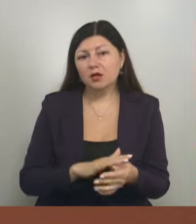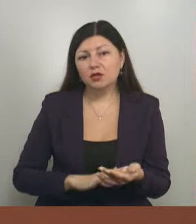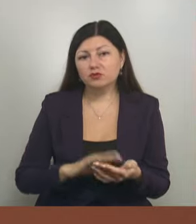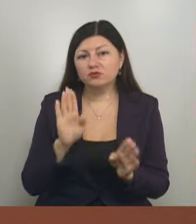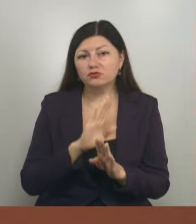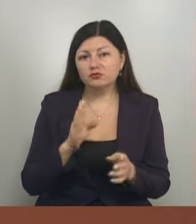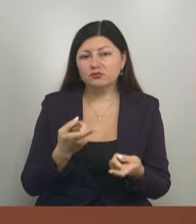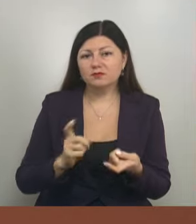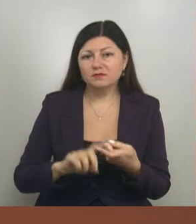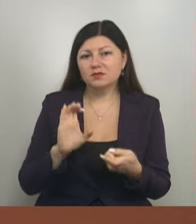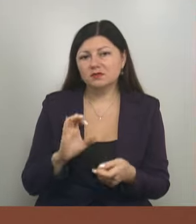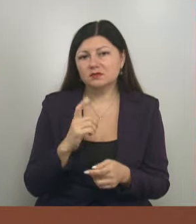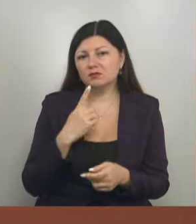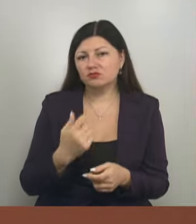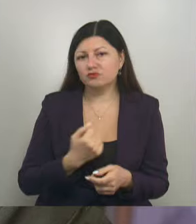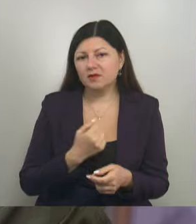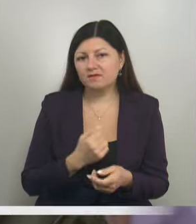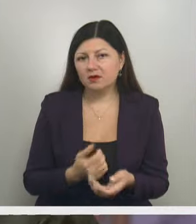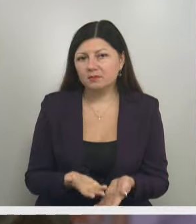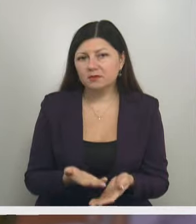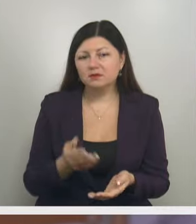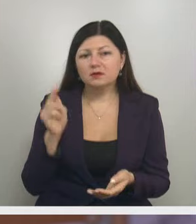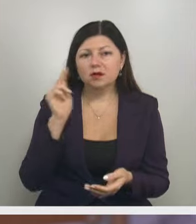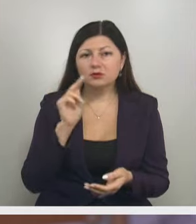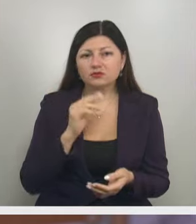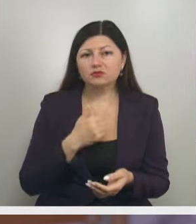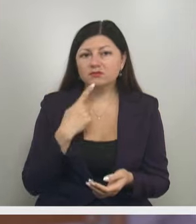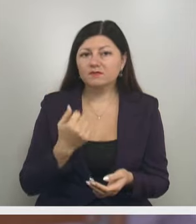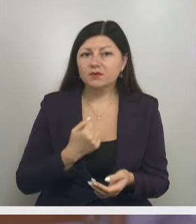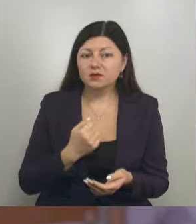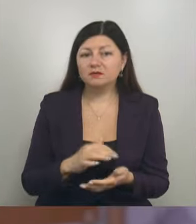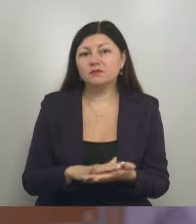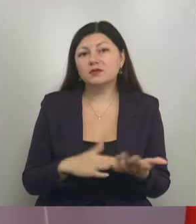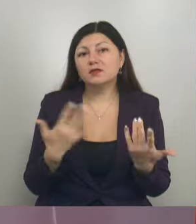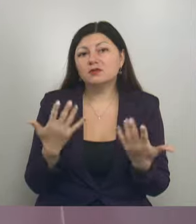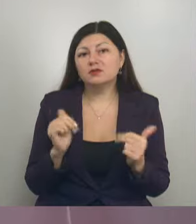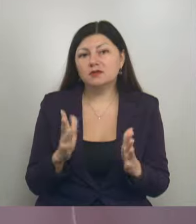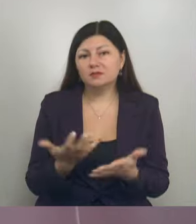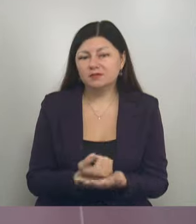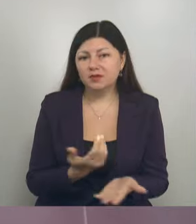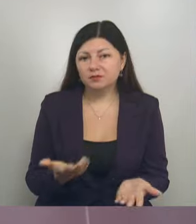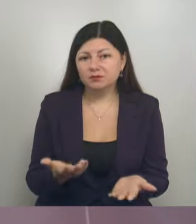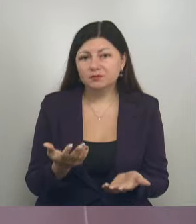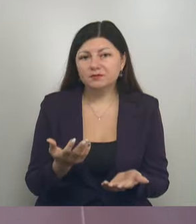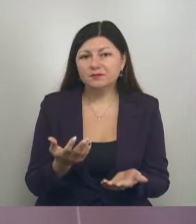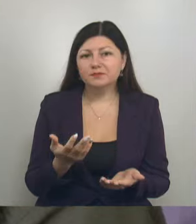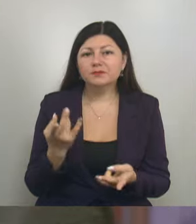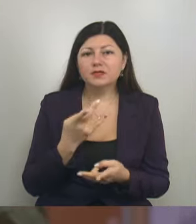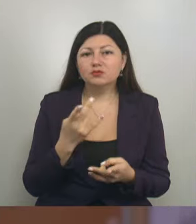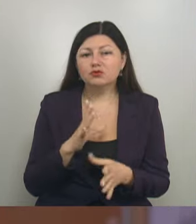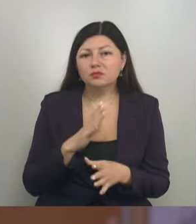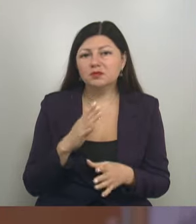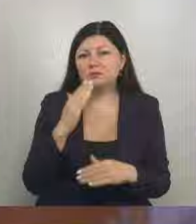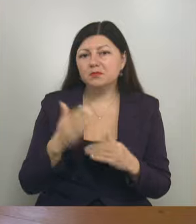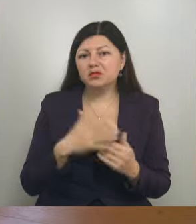планирует связать именно со службой в армии. Отучиться на военного, а дальше как пойдет. Надо быть ближе к своей родине,